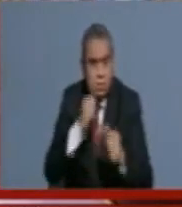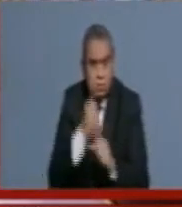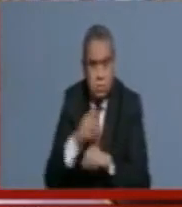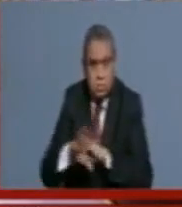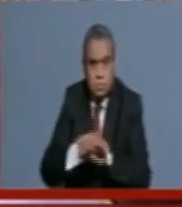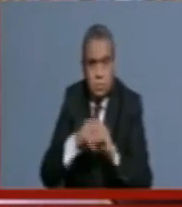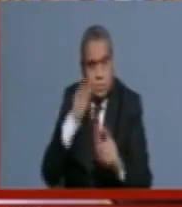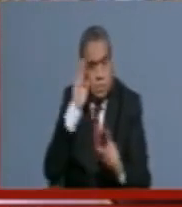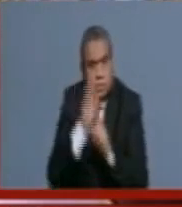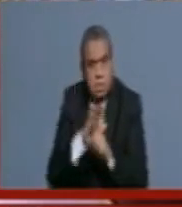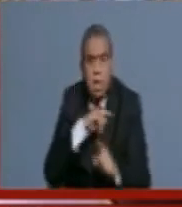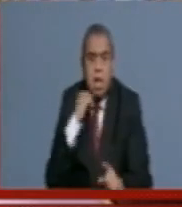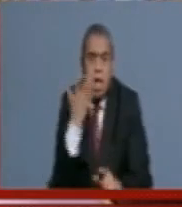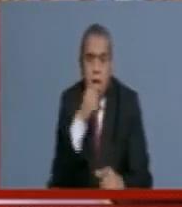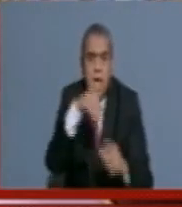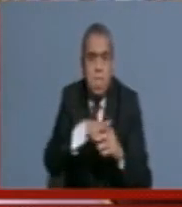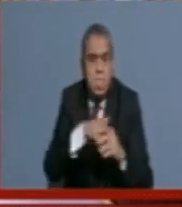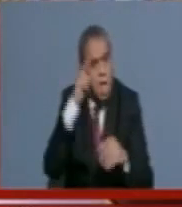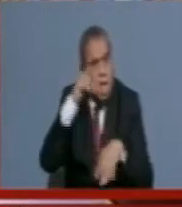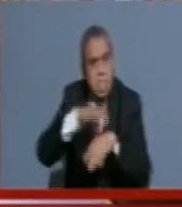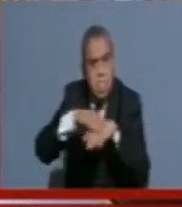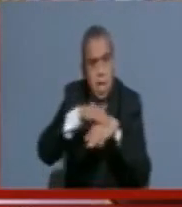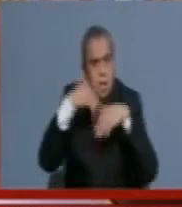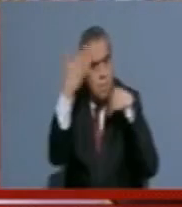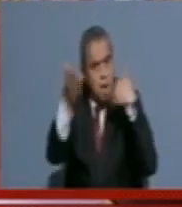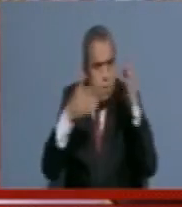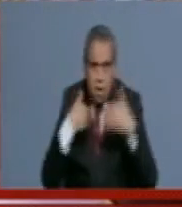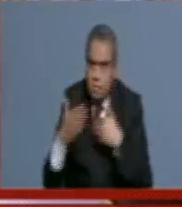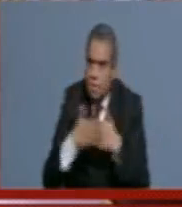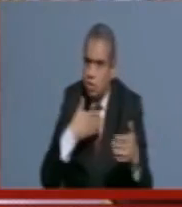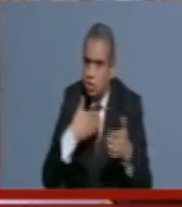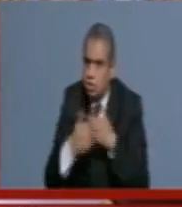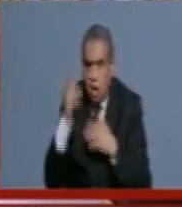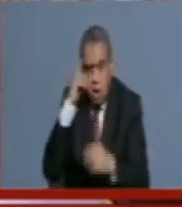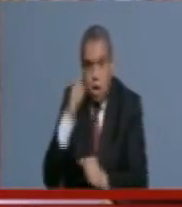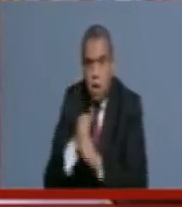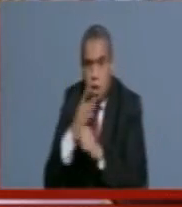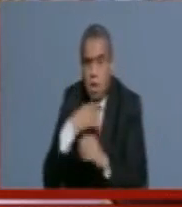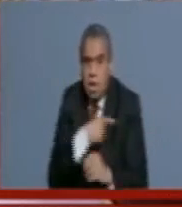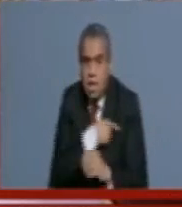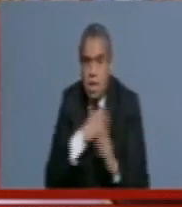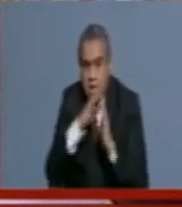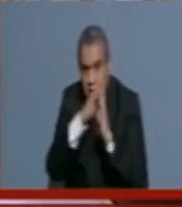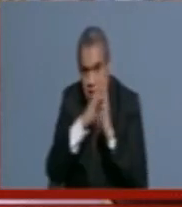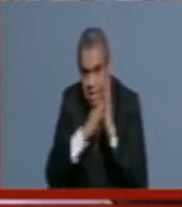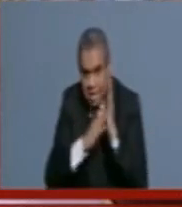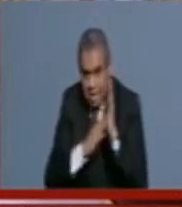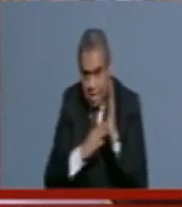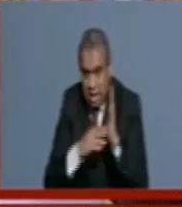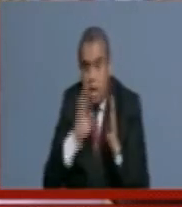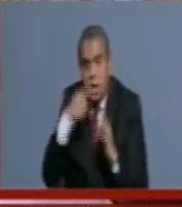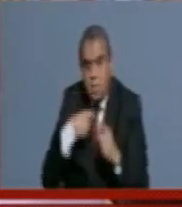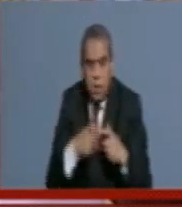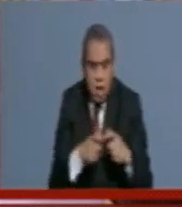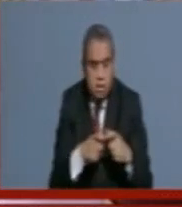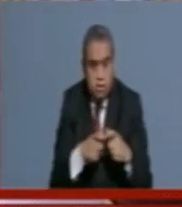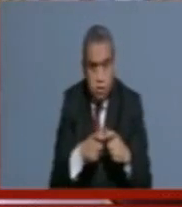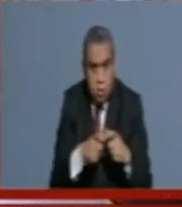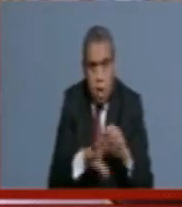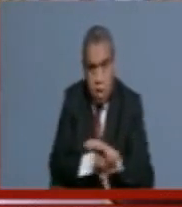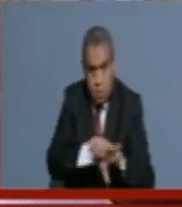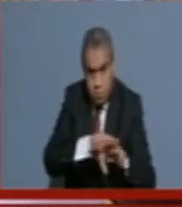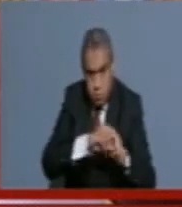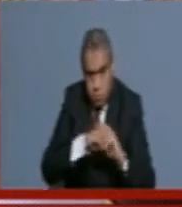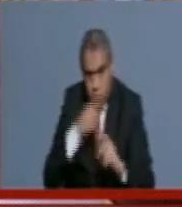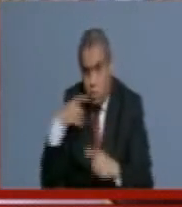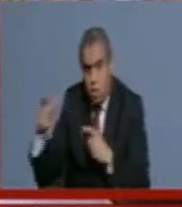خاصة بالمترشح وإحنا بندعمه، إن أنا بديله قاعدة بيانات الناخبين بالفعل على أسطوانة مدموجة بيبتدي